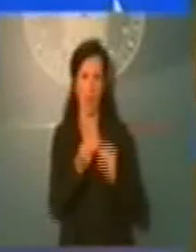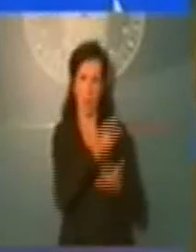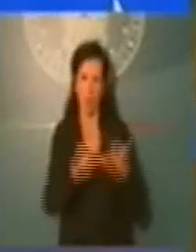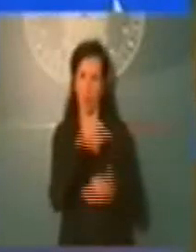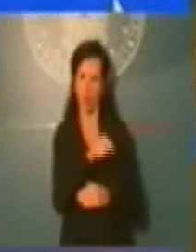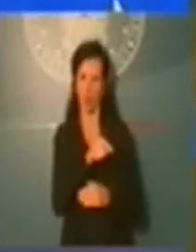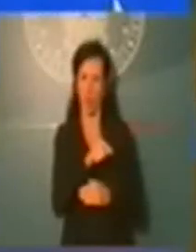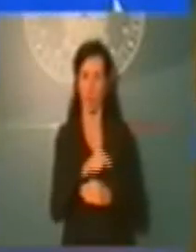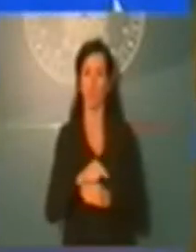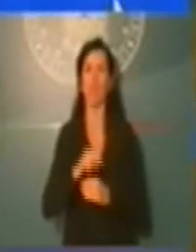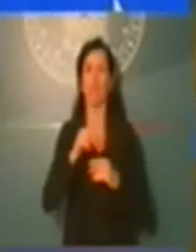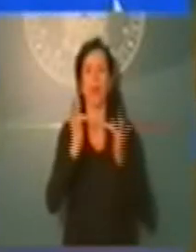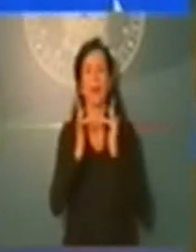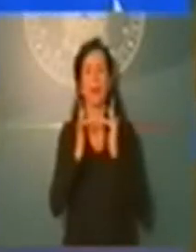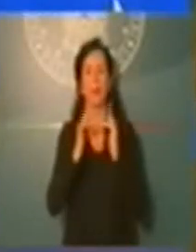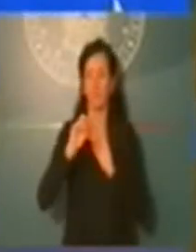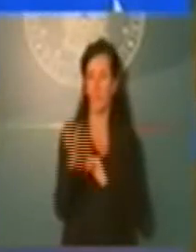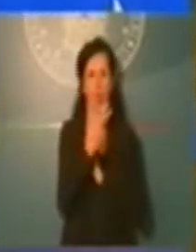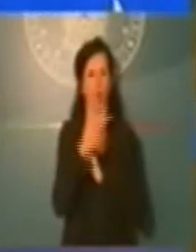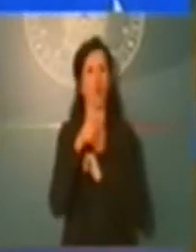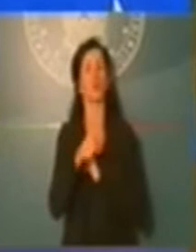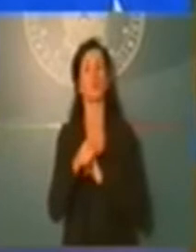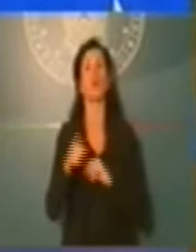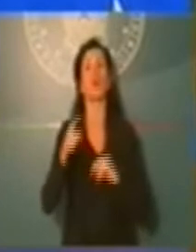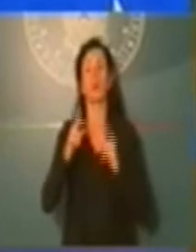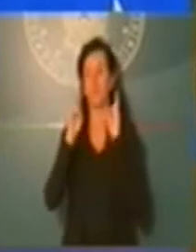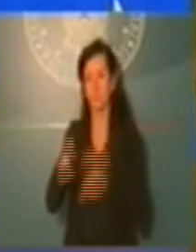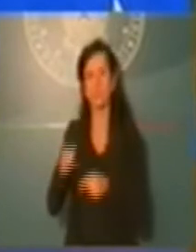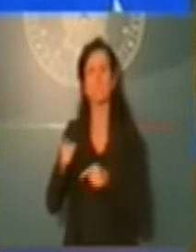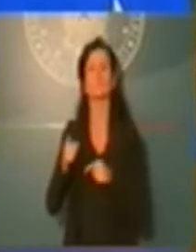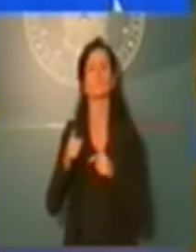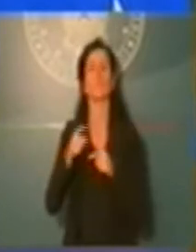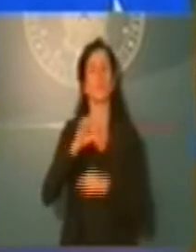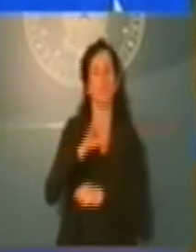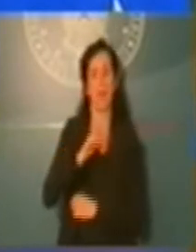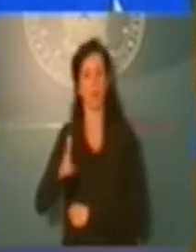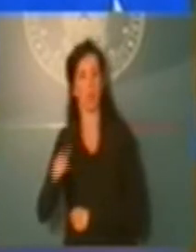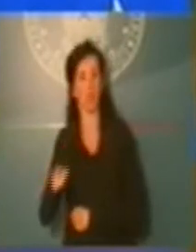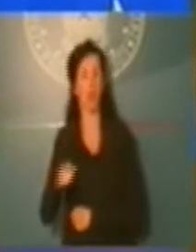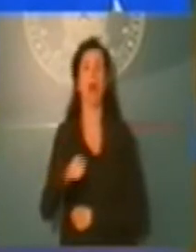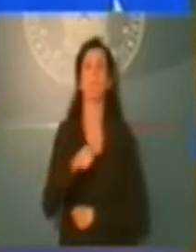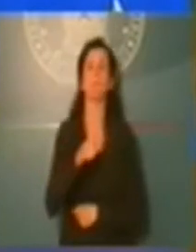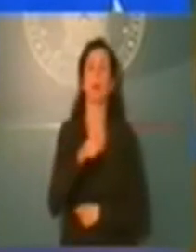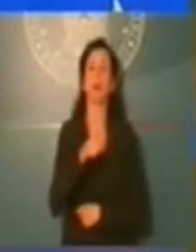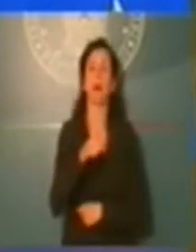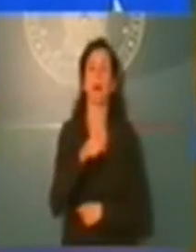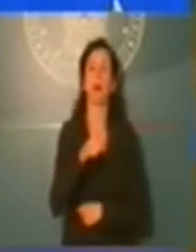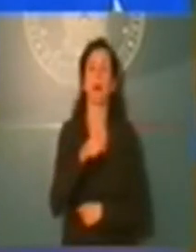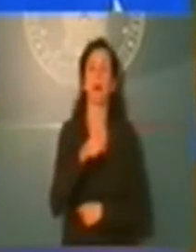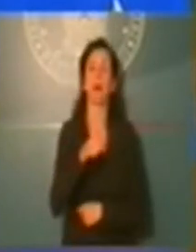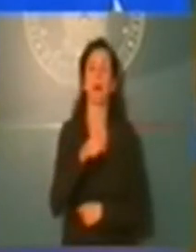Alta velocità di rete Salerno-Reggio Calabria, alta velocità di rete Palermo-Catania-Messina che va in gara